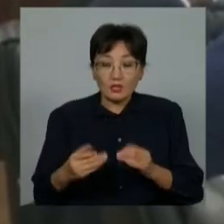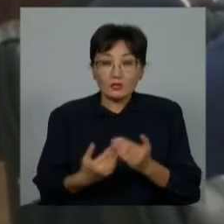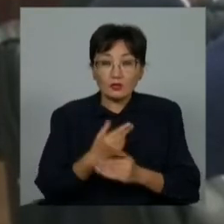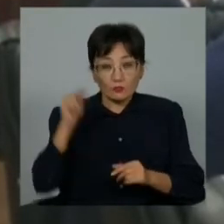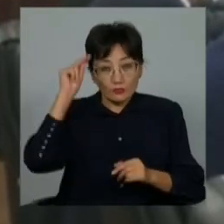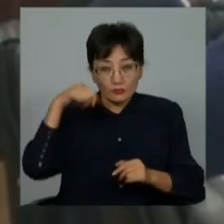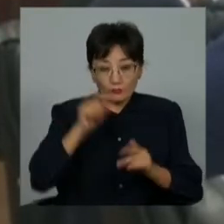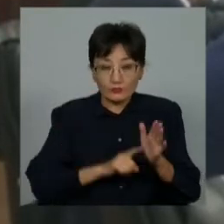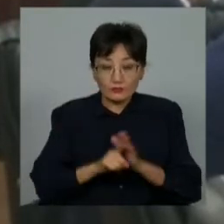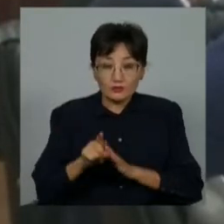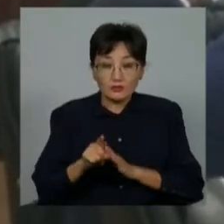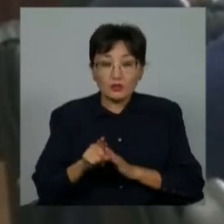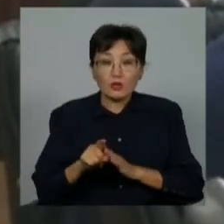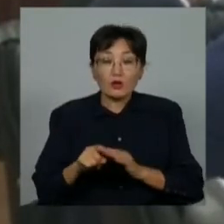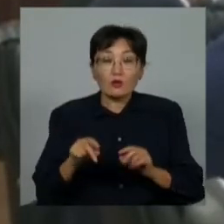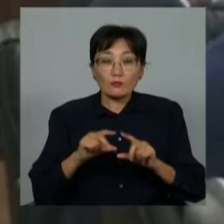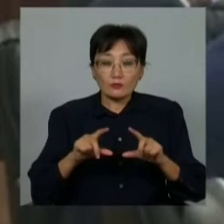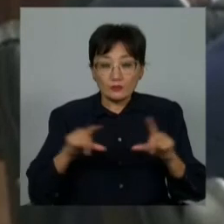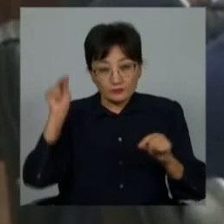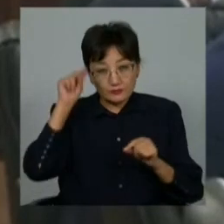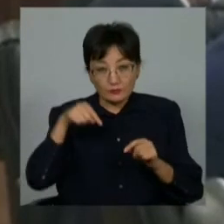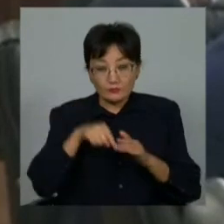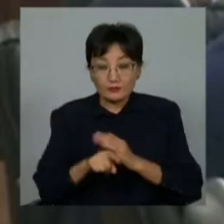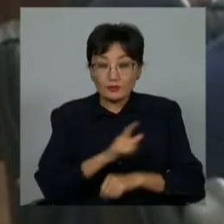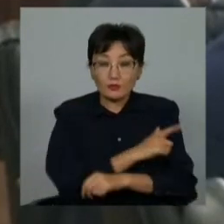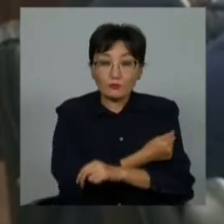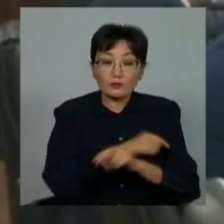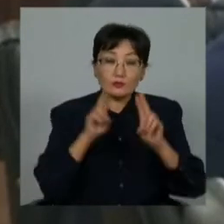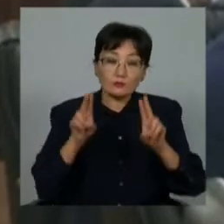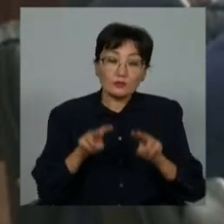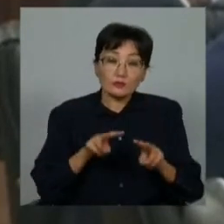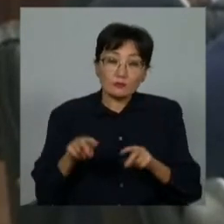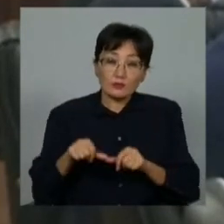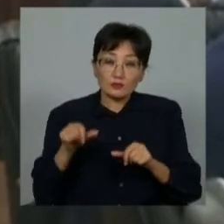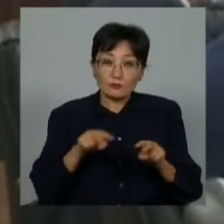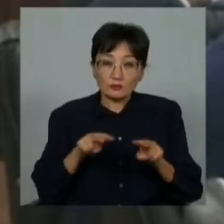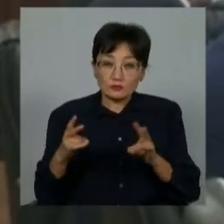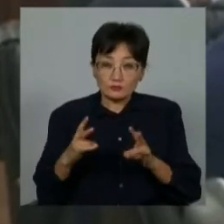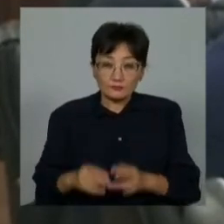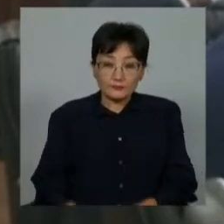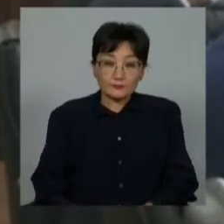жылын басталғанын ескерсек, білім беру ұйымдарының санитарлық нормаларын сақталуын ерекше бақылауды ұстаңыздар.